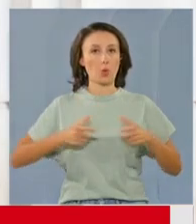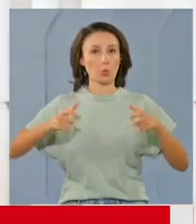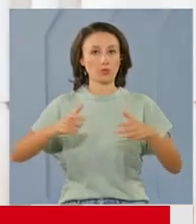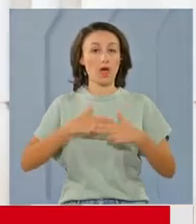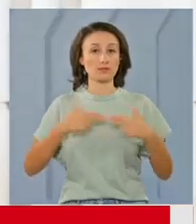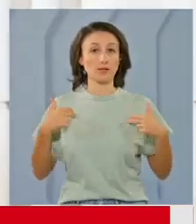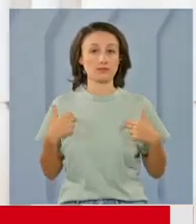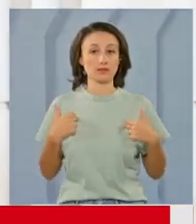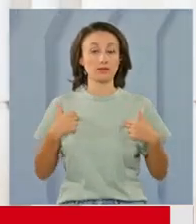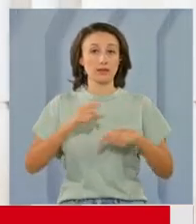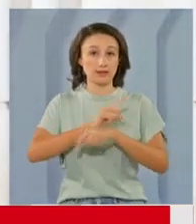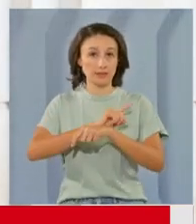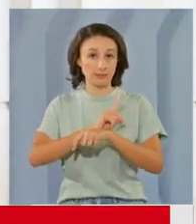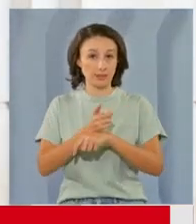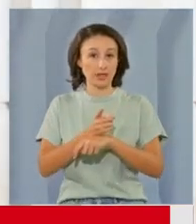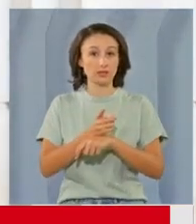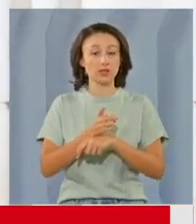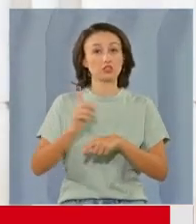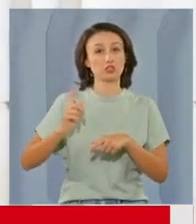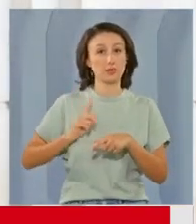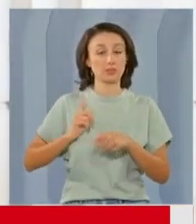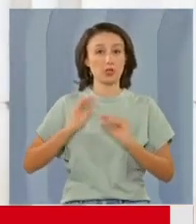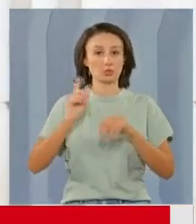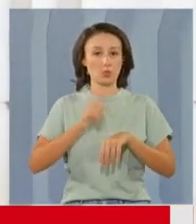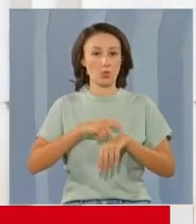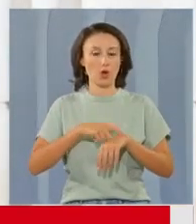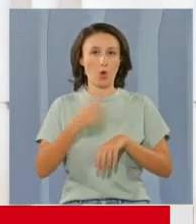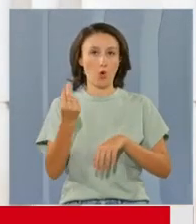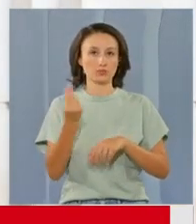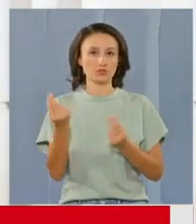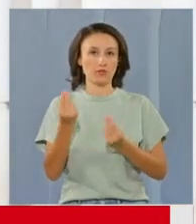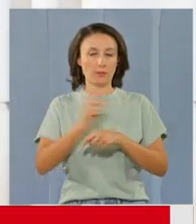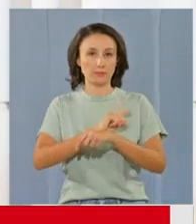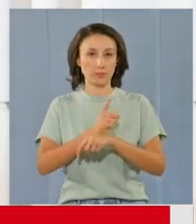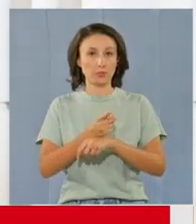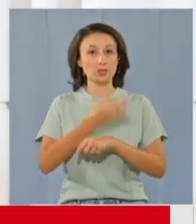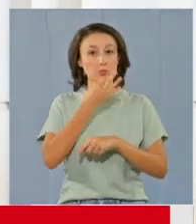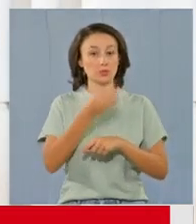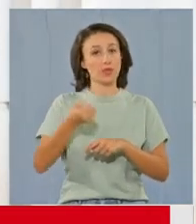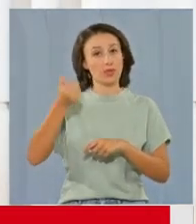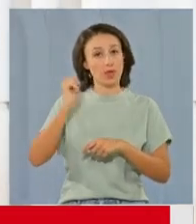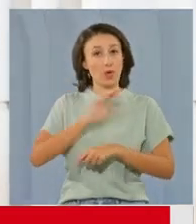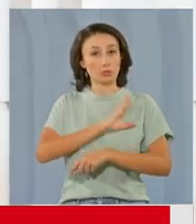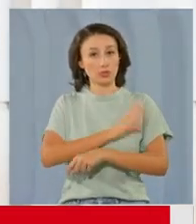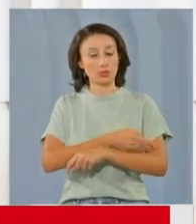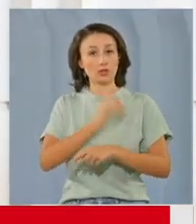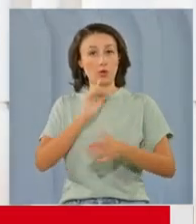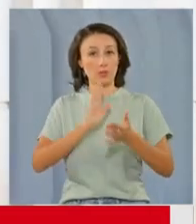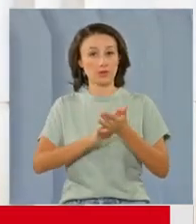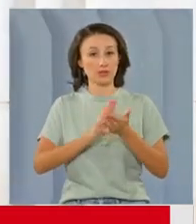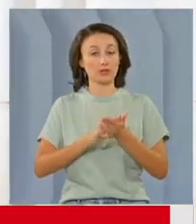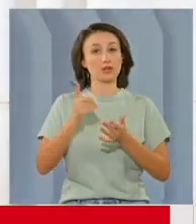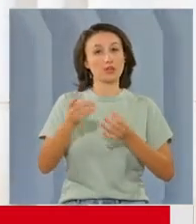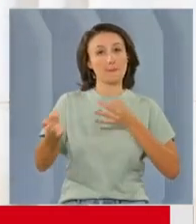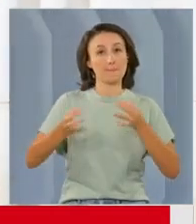și Justiție imediat. Se așteaptă să ajungă la ora 8 și câteva minute. E de precizat că ieri autoritățile le-au aplicat